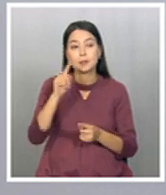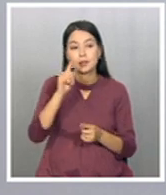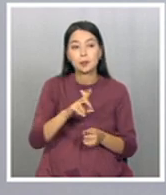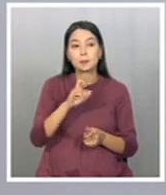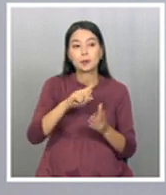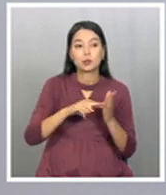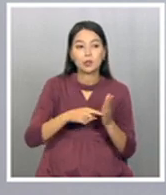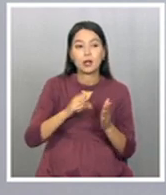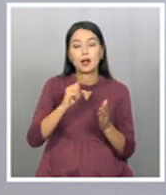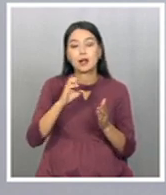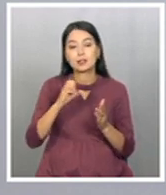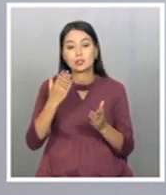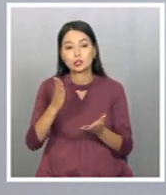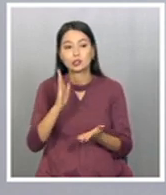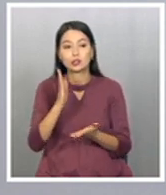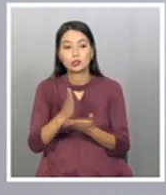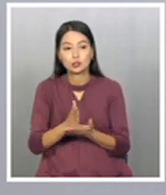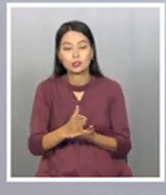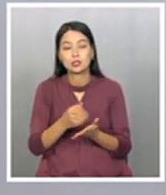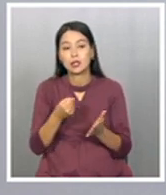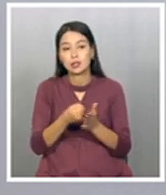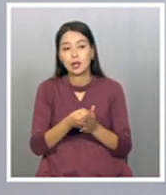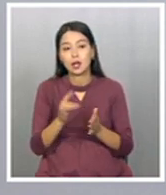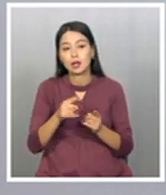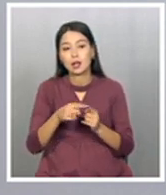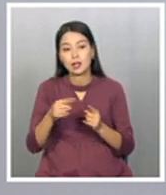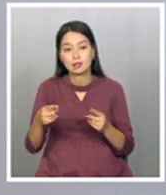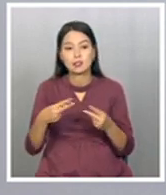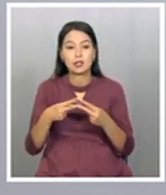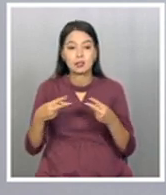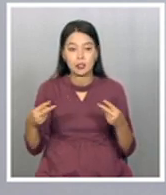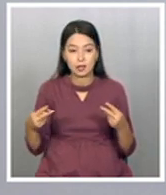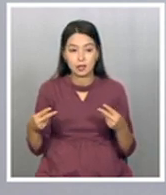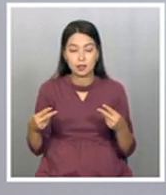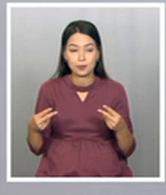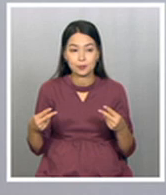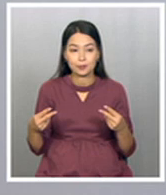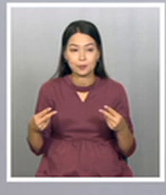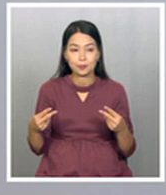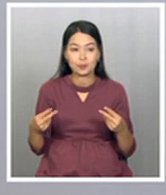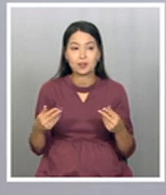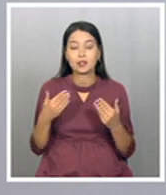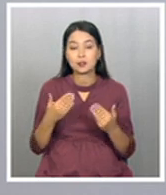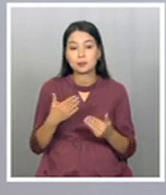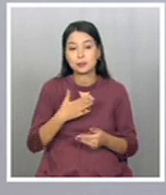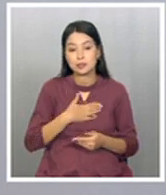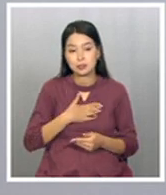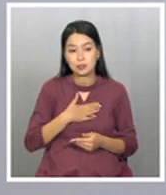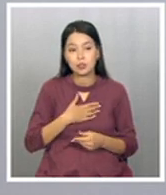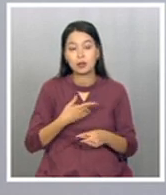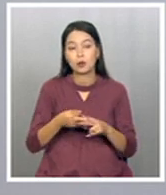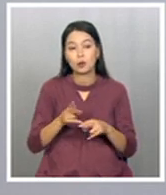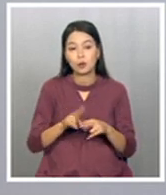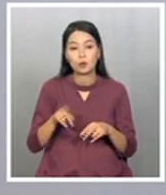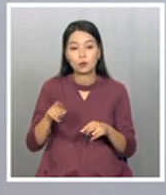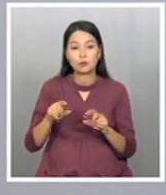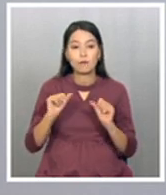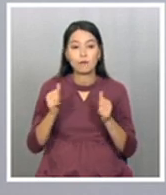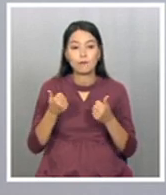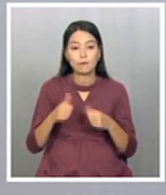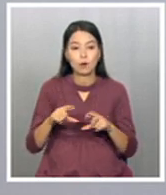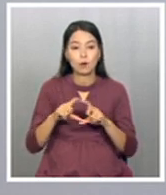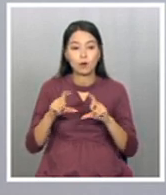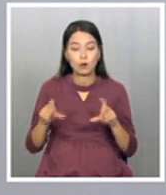нүктесінен AC түзуіне дейінгі қашықтыққа тең. Демек, бізге ара қашықтықты табатын